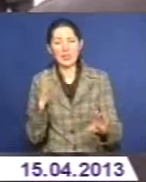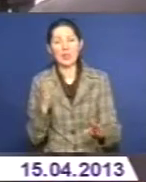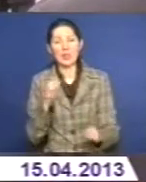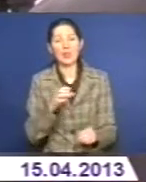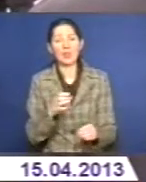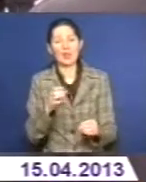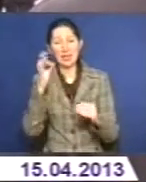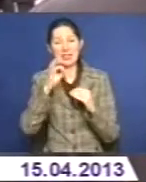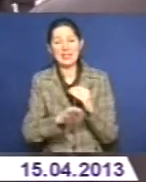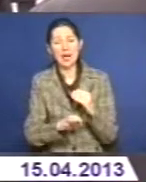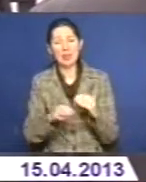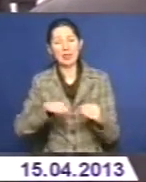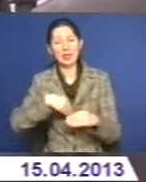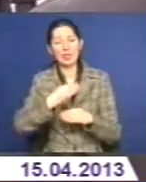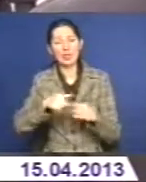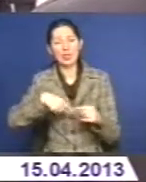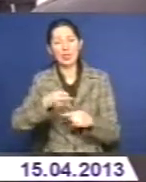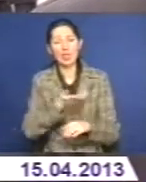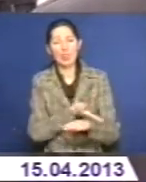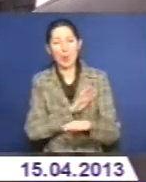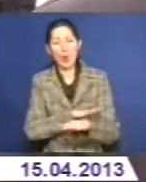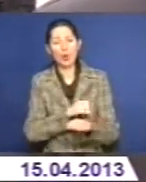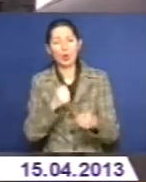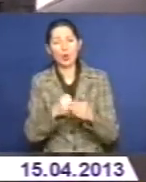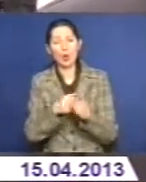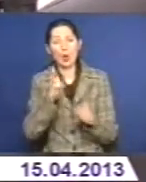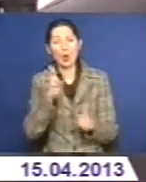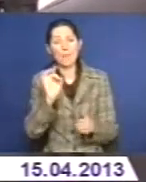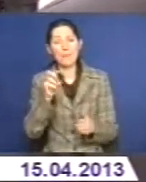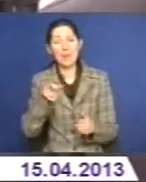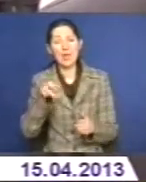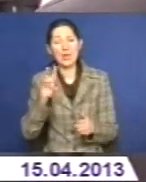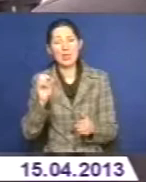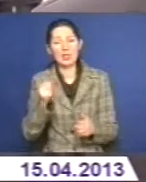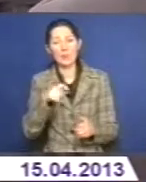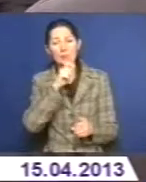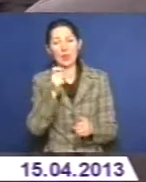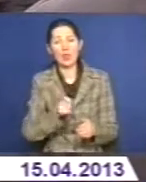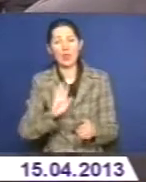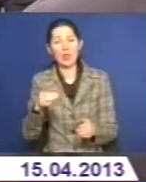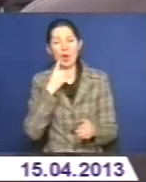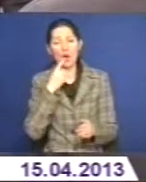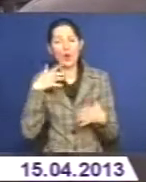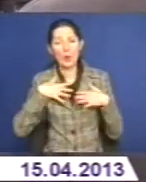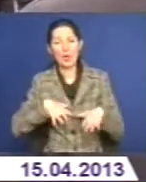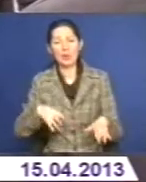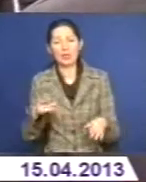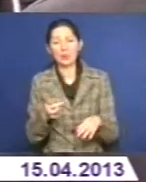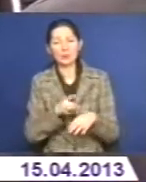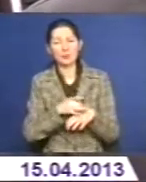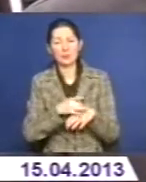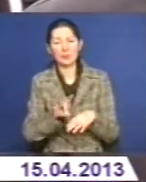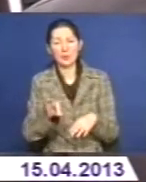Берлина. Война была кровопролитная и беспощадная. Более 16